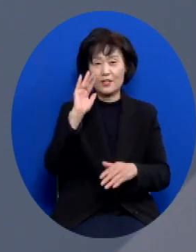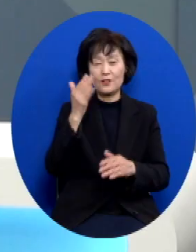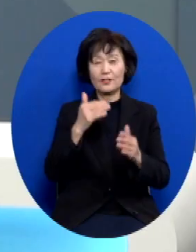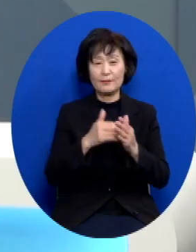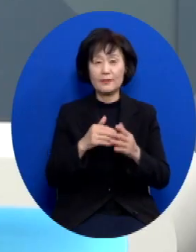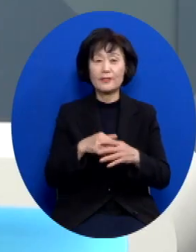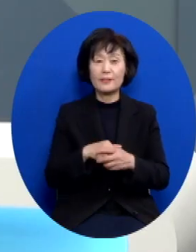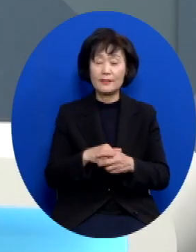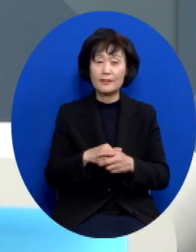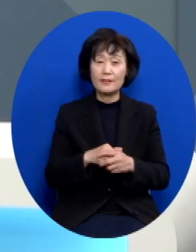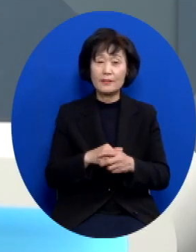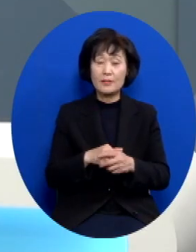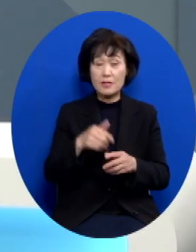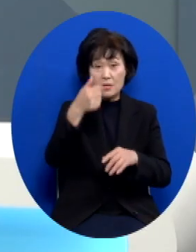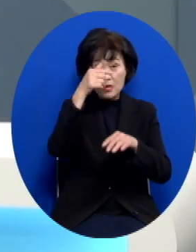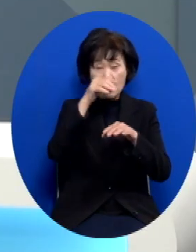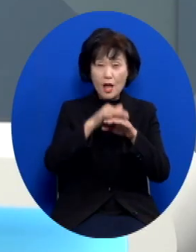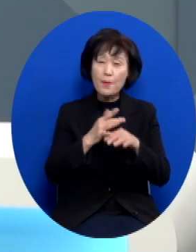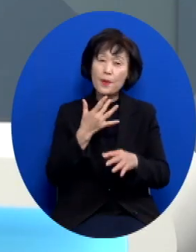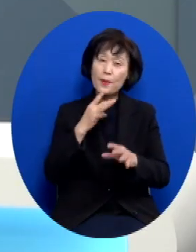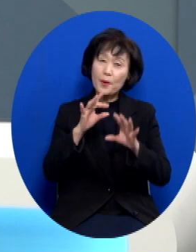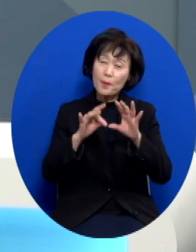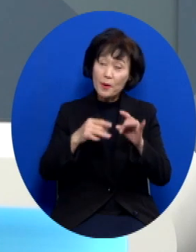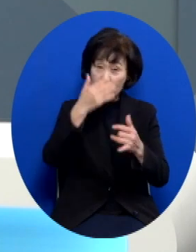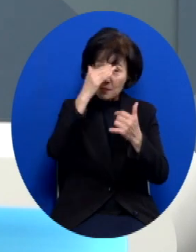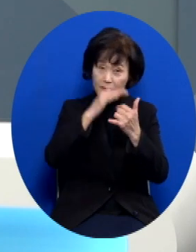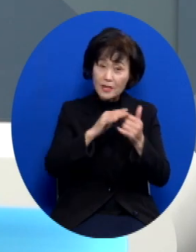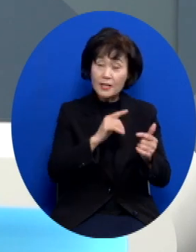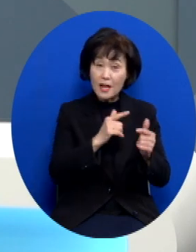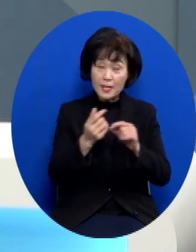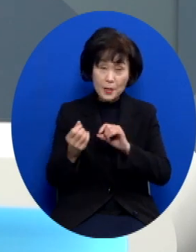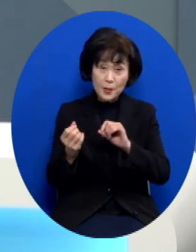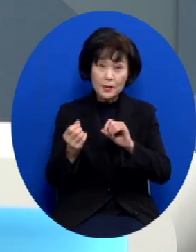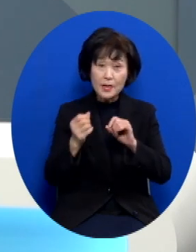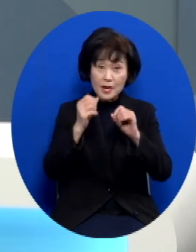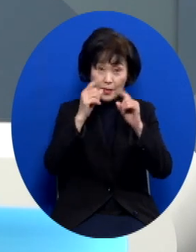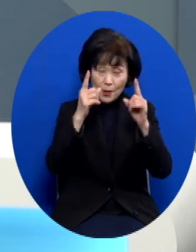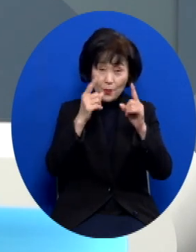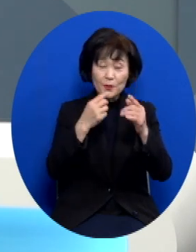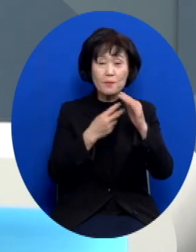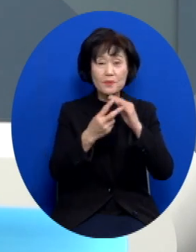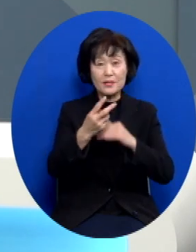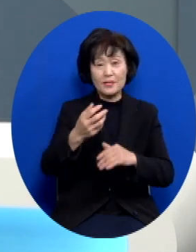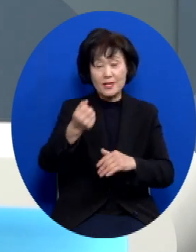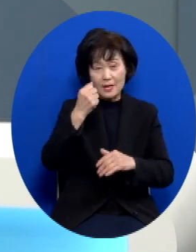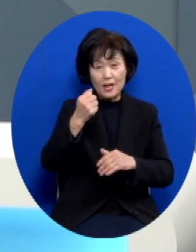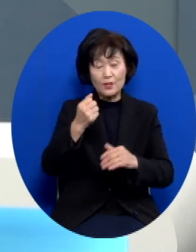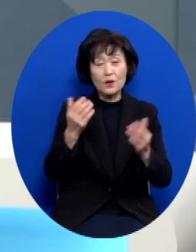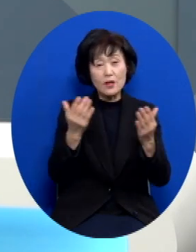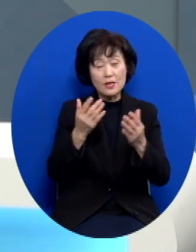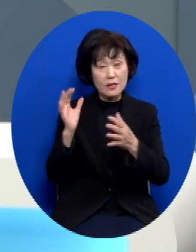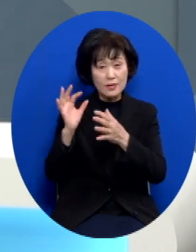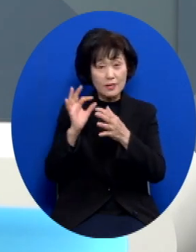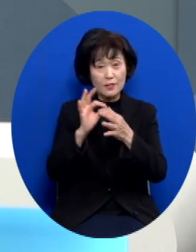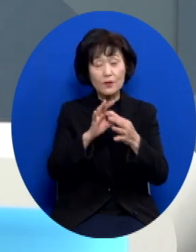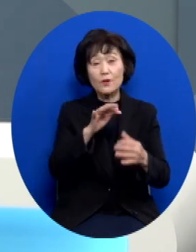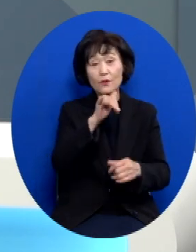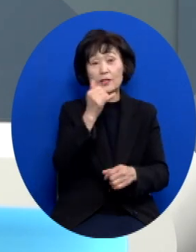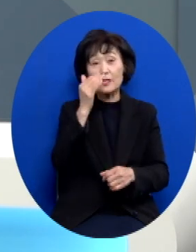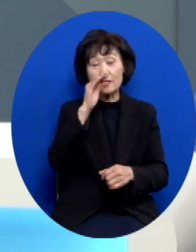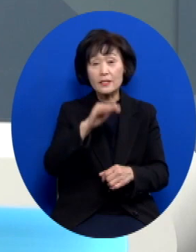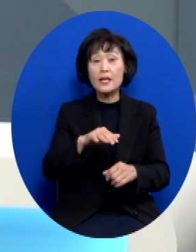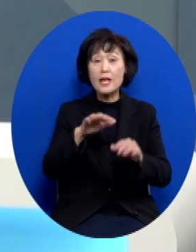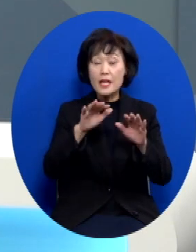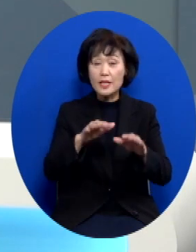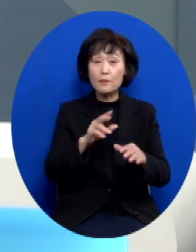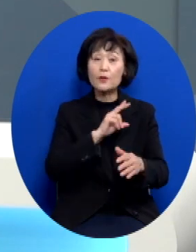네. 예배의 목마른 다음 세대를 깨우는 비전을 품고 이제 사역을 이어가시는데 이번 워십 투어